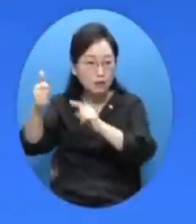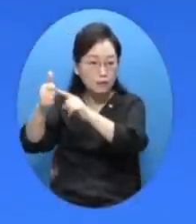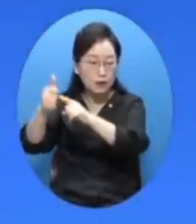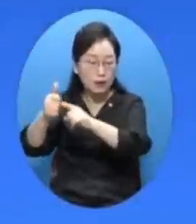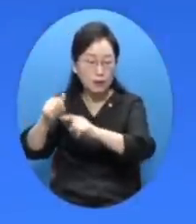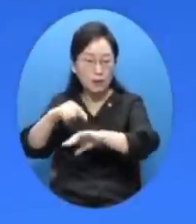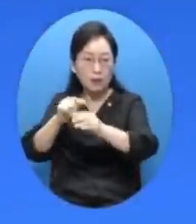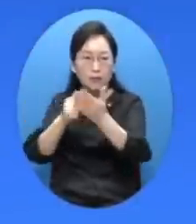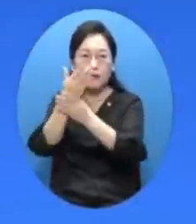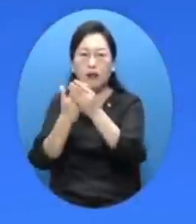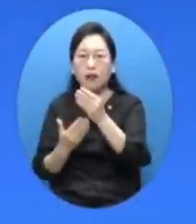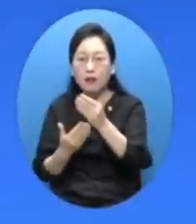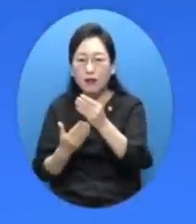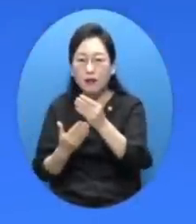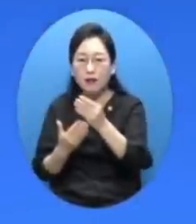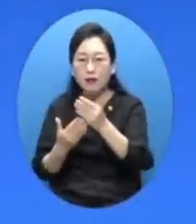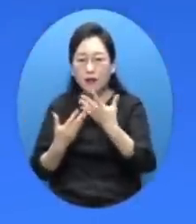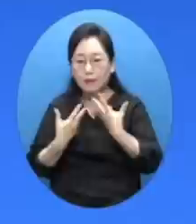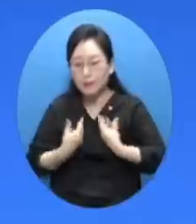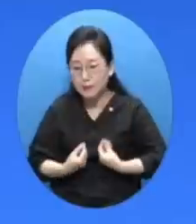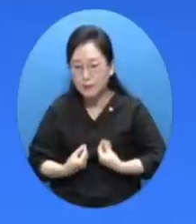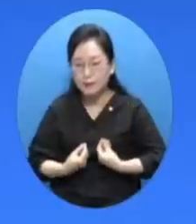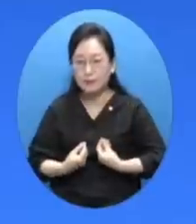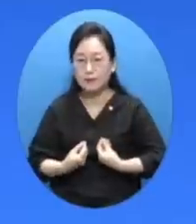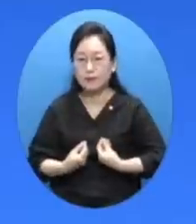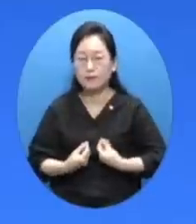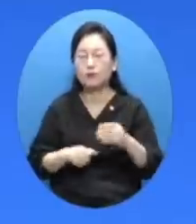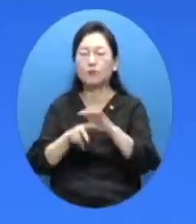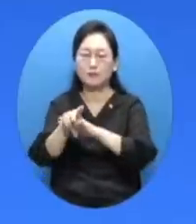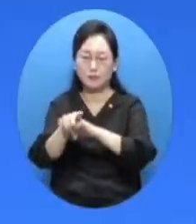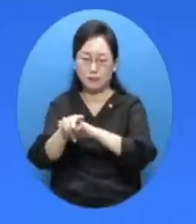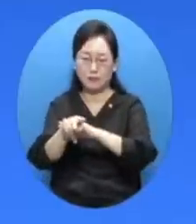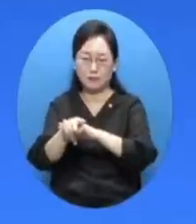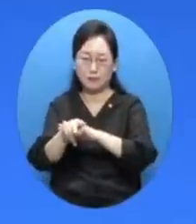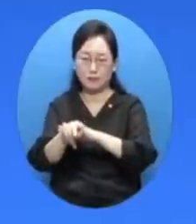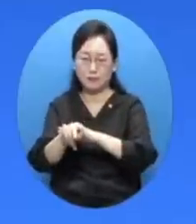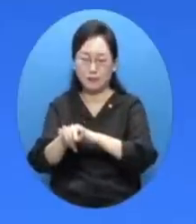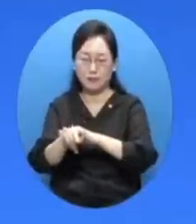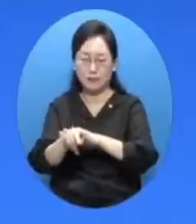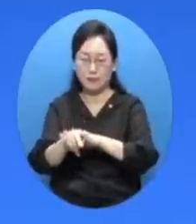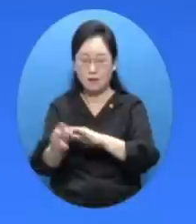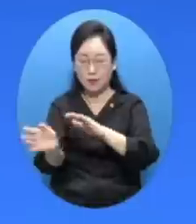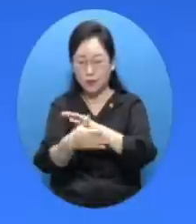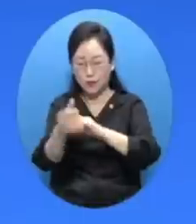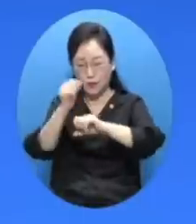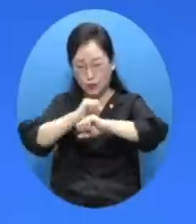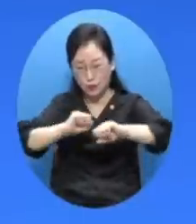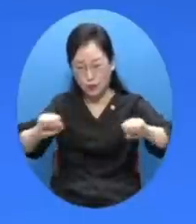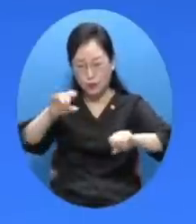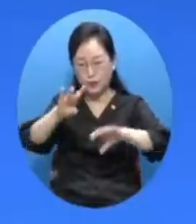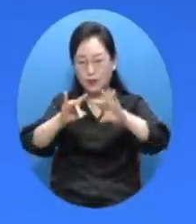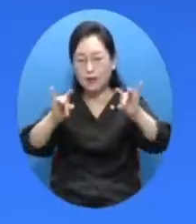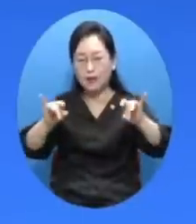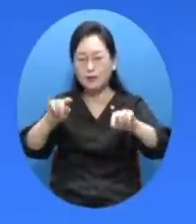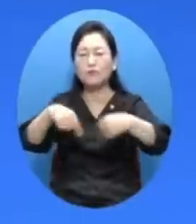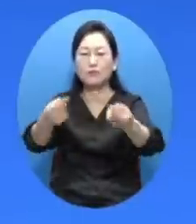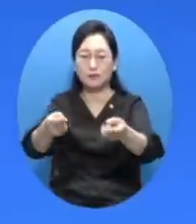무너져서 낙심해서 도망하여 광야길로 들어갑니다.